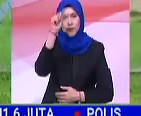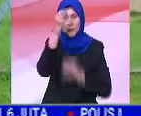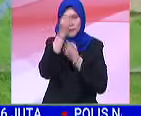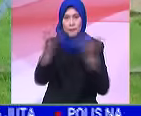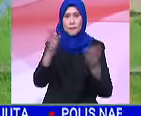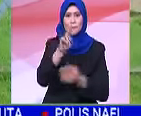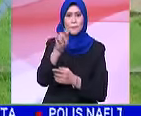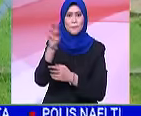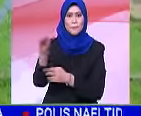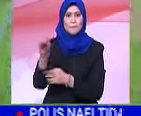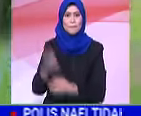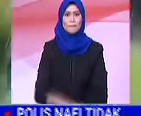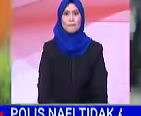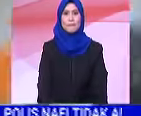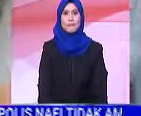Berita RTM.